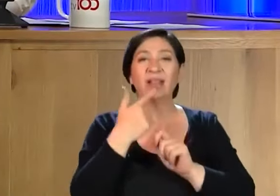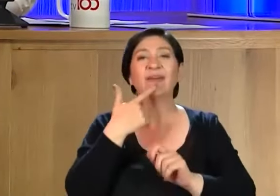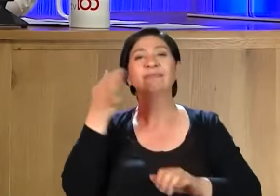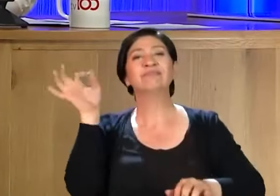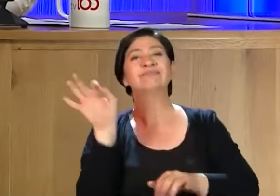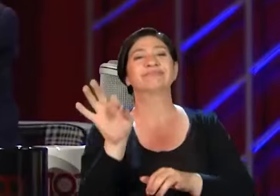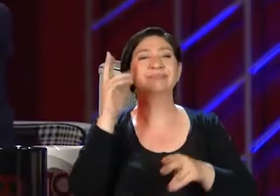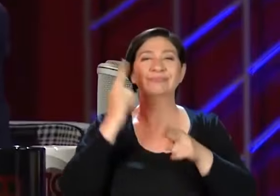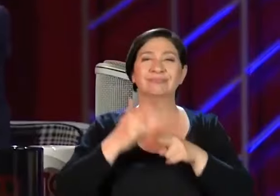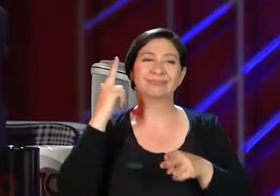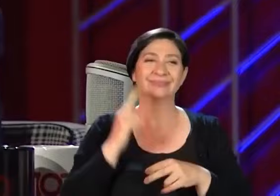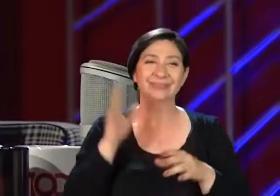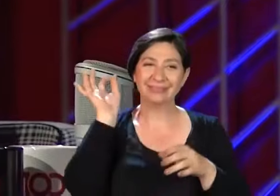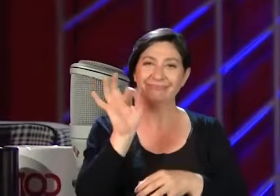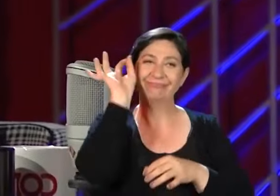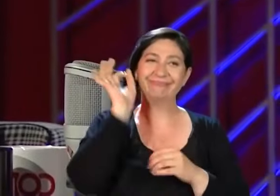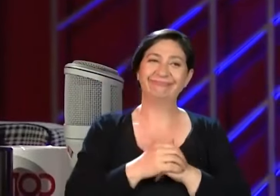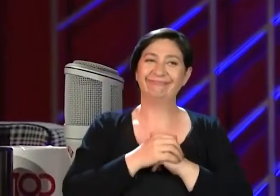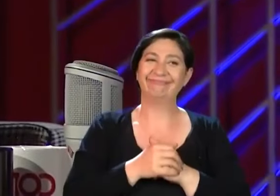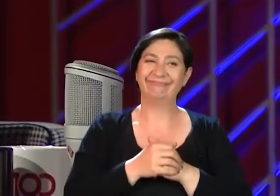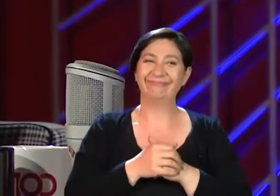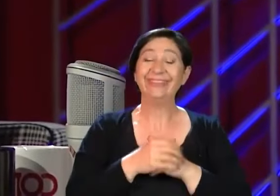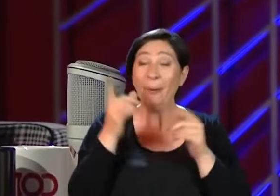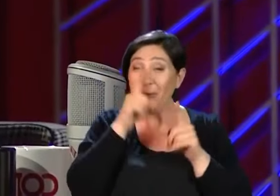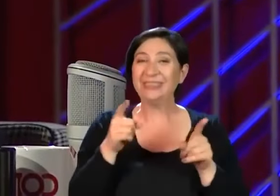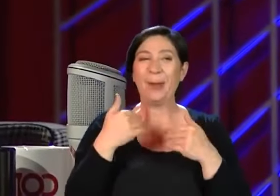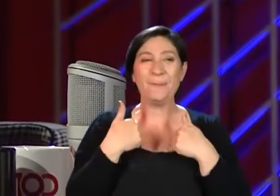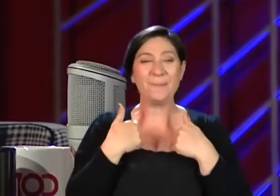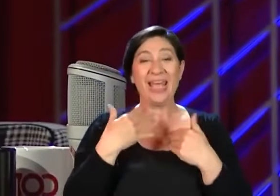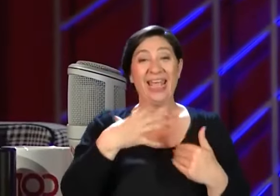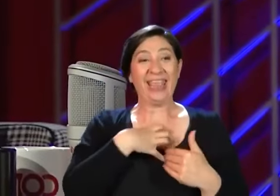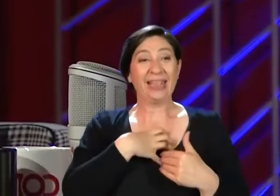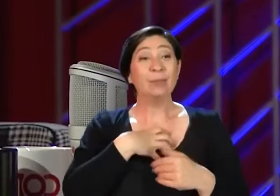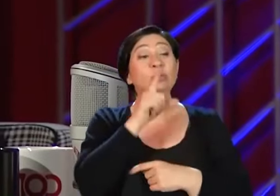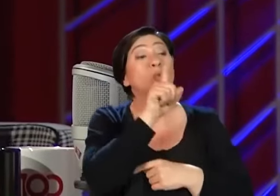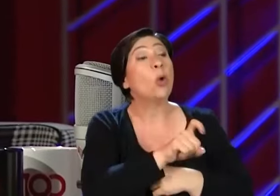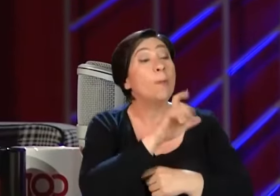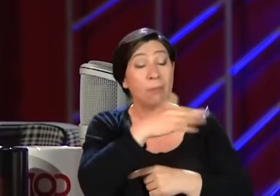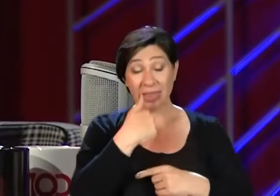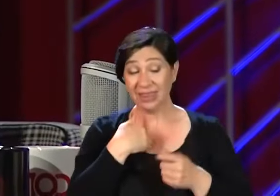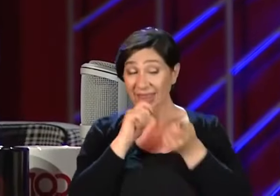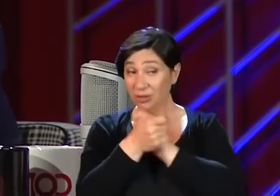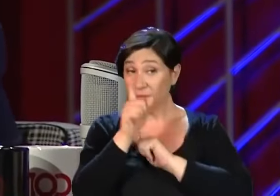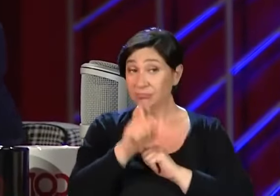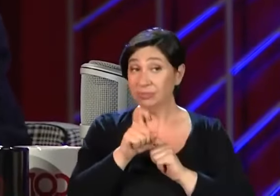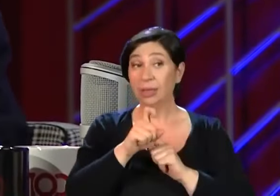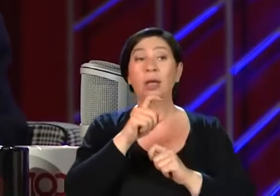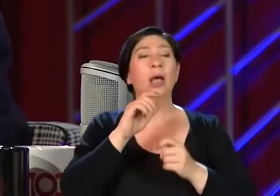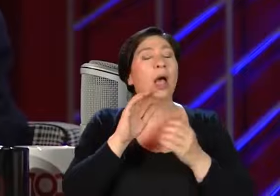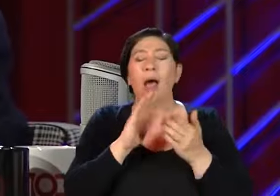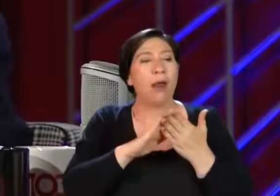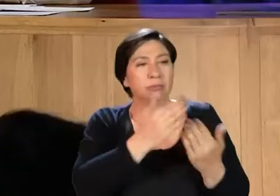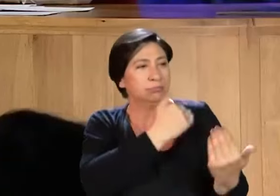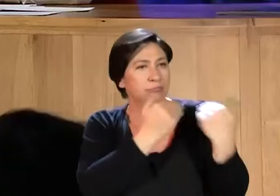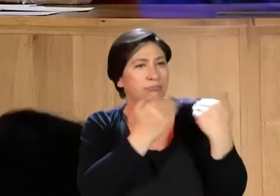size... Aynen. Yani, onun için hani ben kendimi onlara sorgulatırım ve